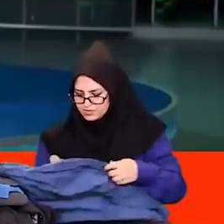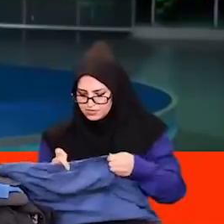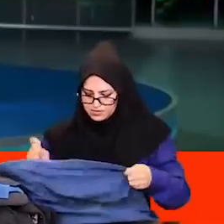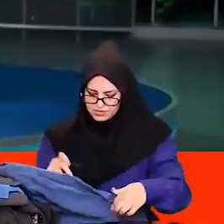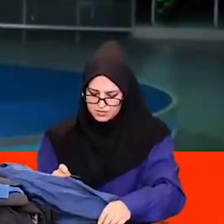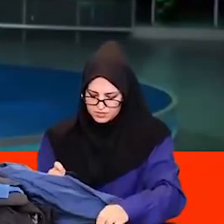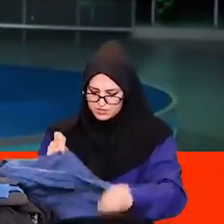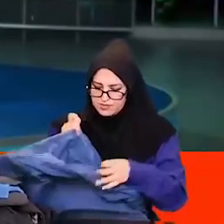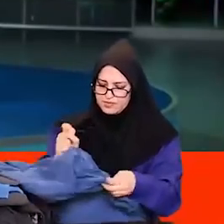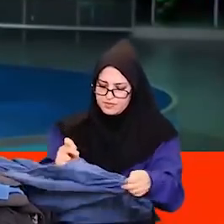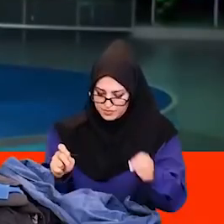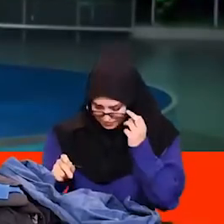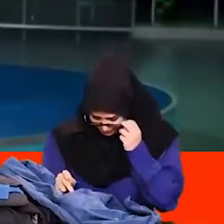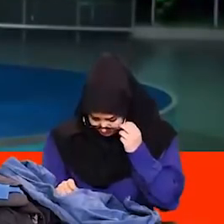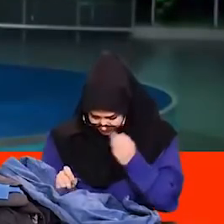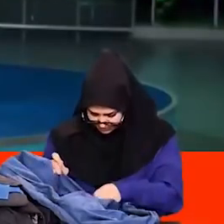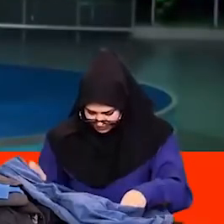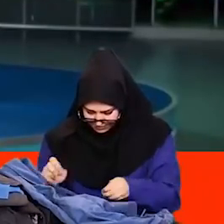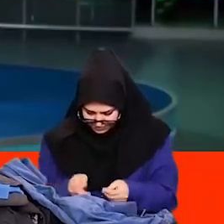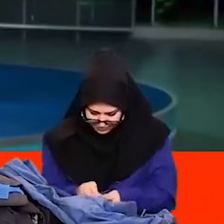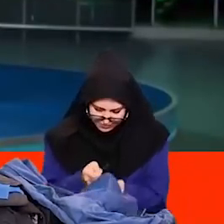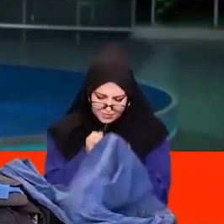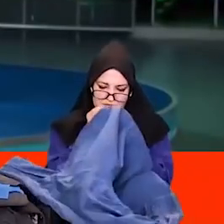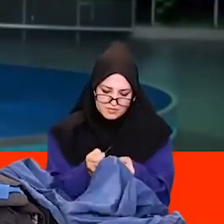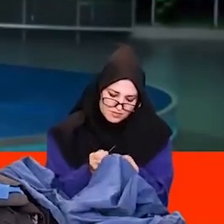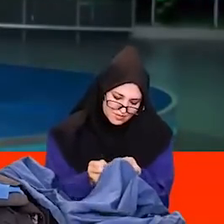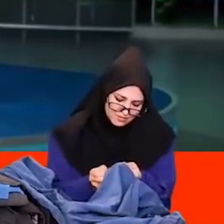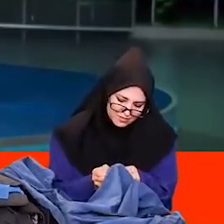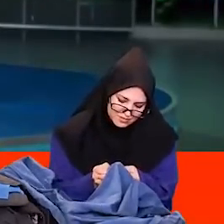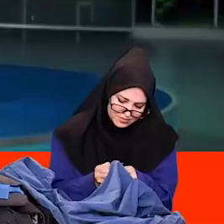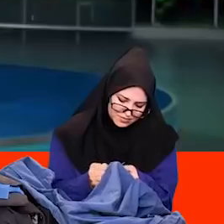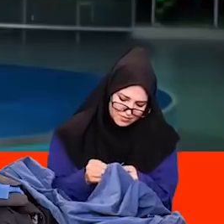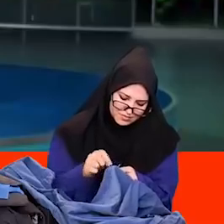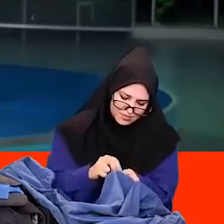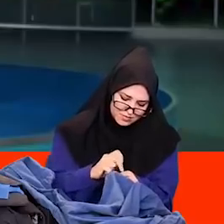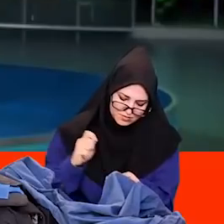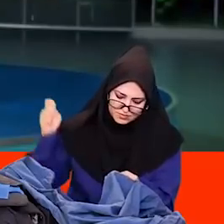خوب نپزی و چپ نکنی و من نبینم و هز نکنم و بل نمی کنم.